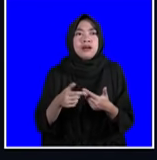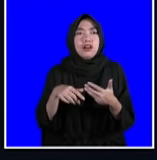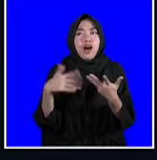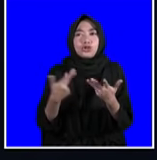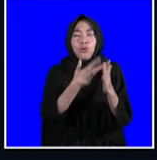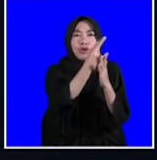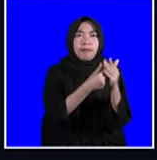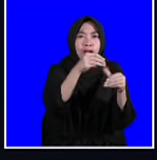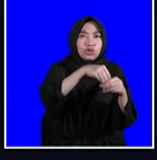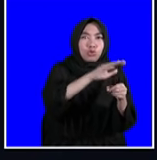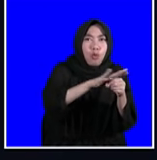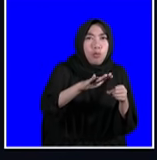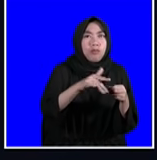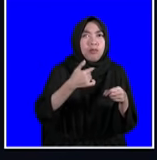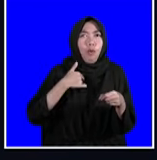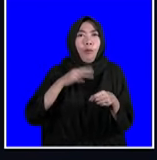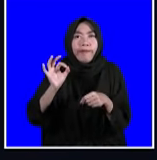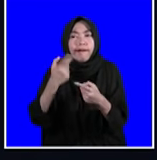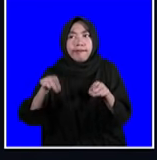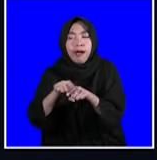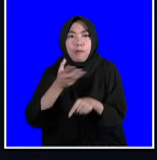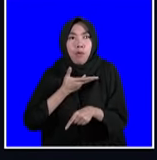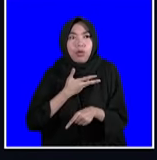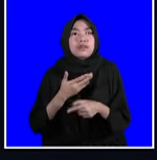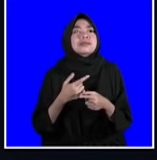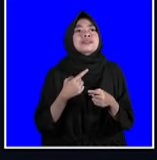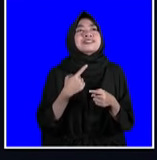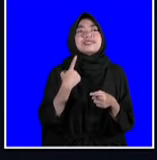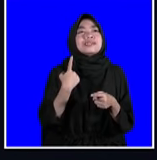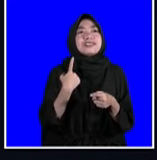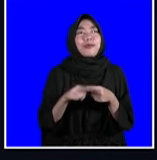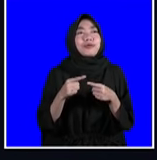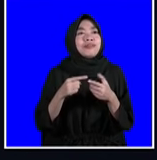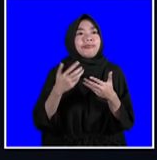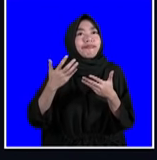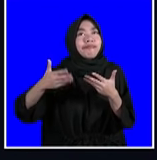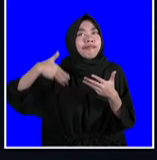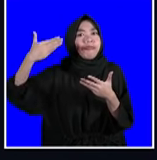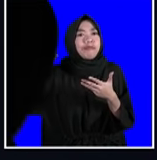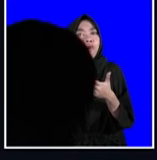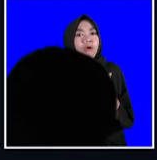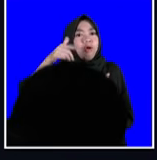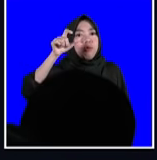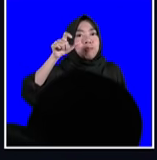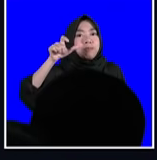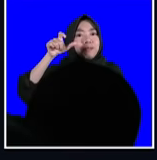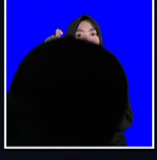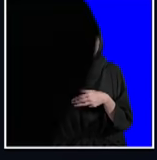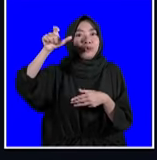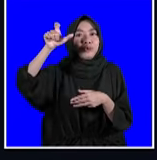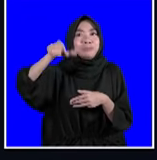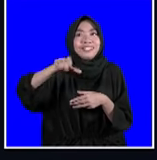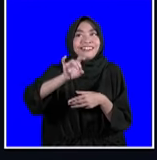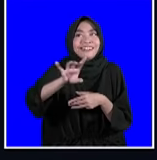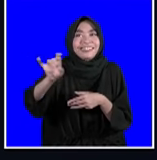dana investasi yang besar, maka itu akan sangat menyulitkan mungkin hampir sebagian besar orang ya. Nah, karena